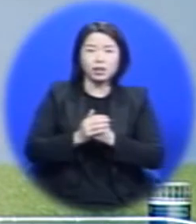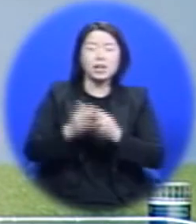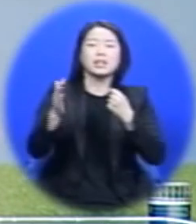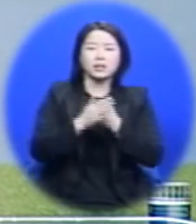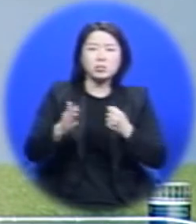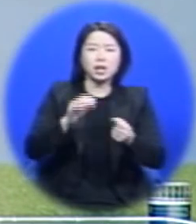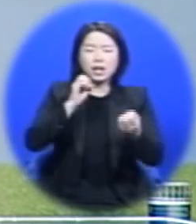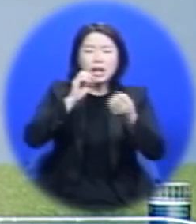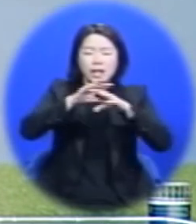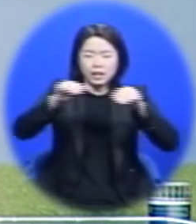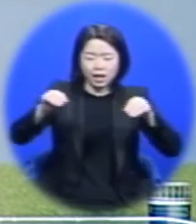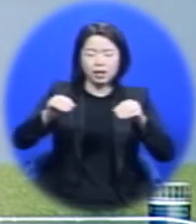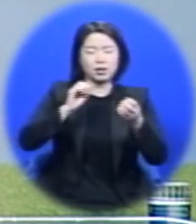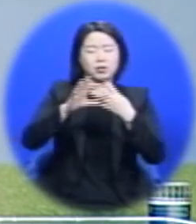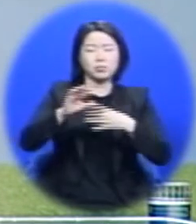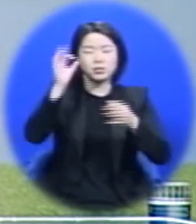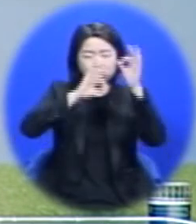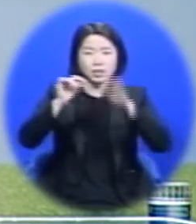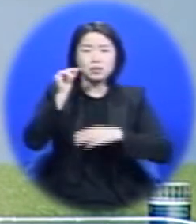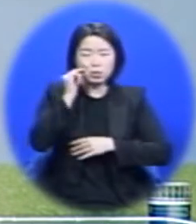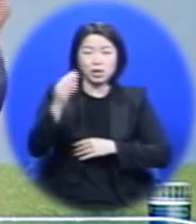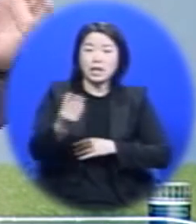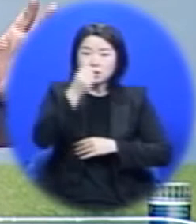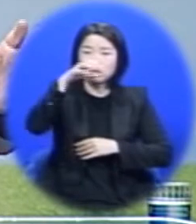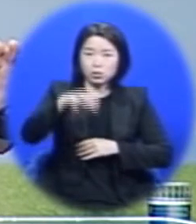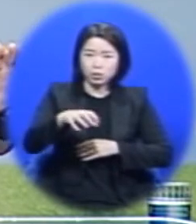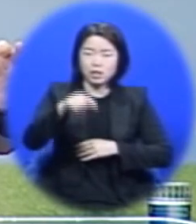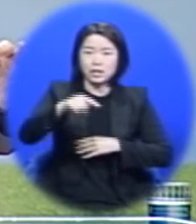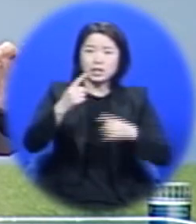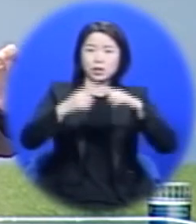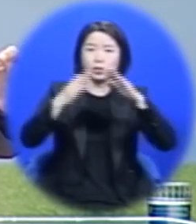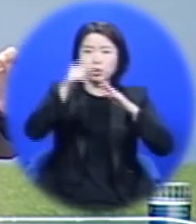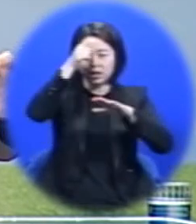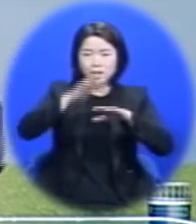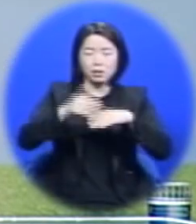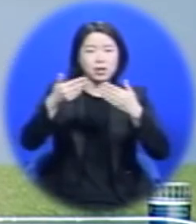그러니까 해답을 못 얻는 거예요. 성소는 이 교회 예배당이 아닙니다.